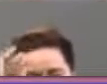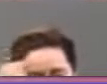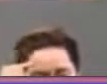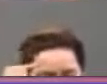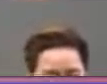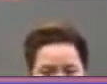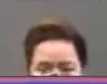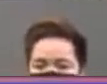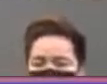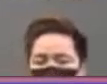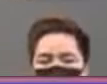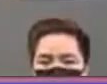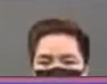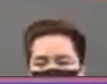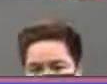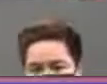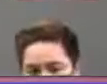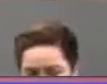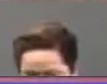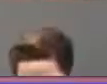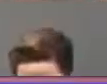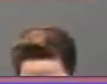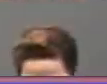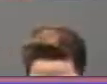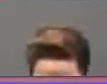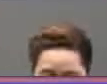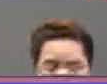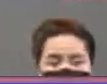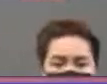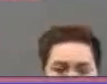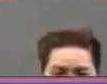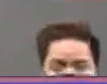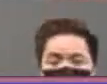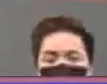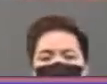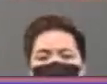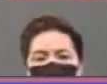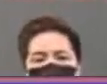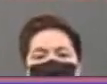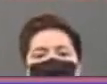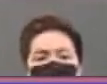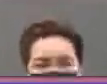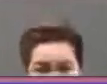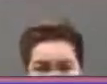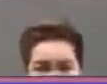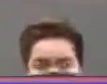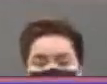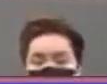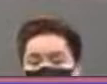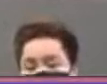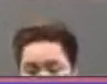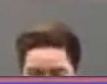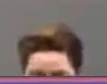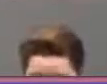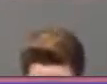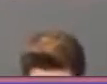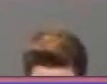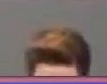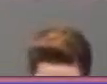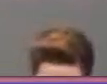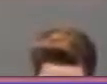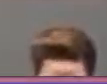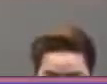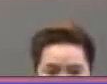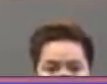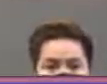อว่ามีอาการที่น่าสงสัยจะติดเชื้ออย่างเช่นไอเจ็บคอมีไข้ปวดกล้ามเนื้อมีน้ำมูกปวดหัวนะคะหายใจลำบาก